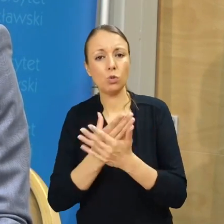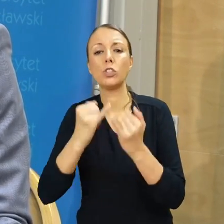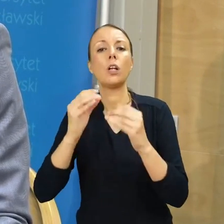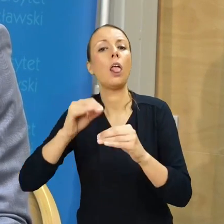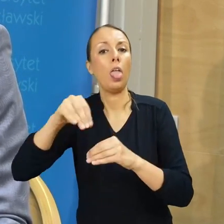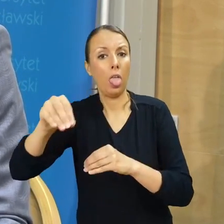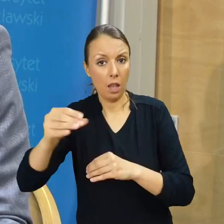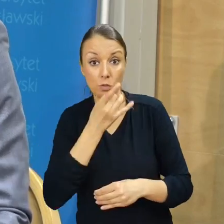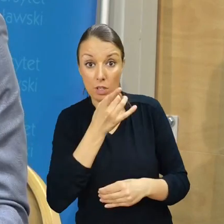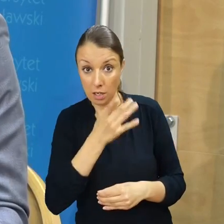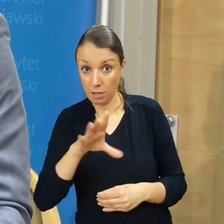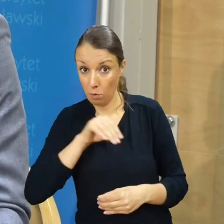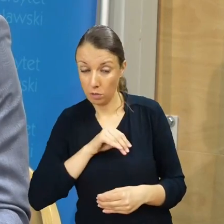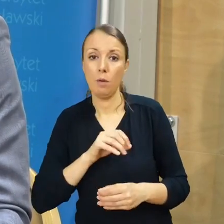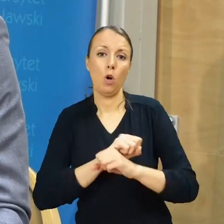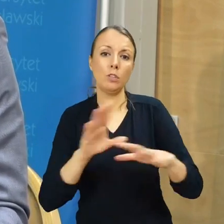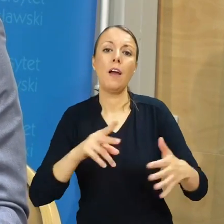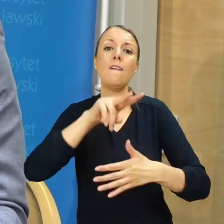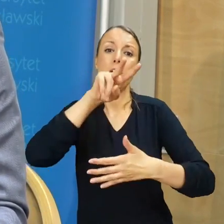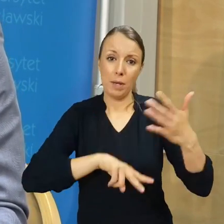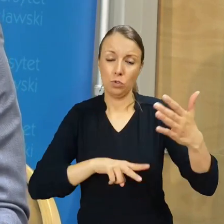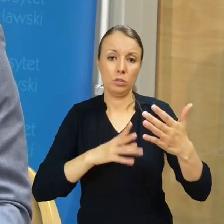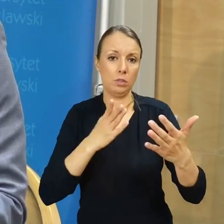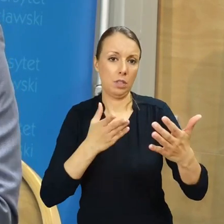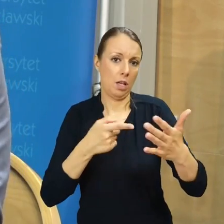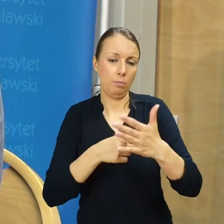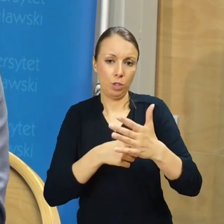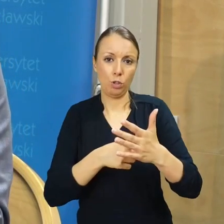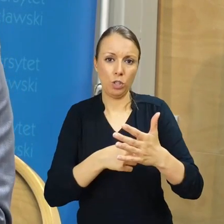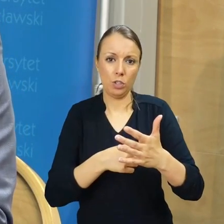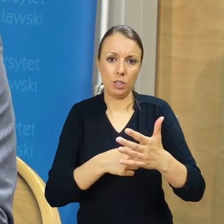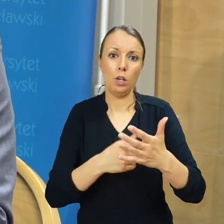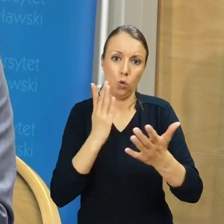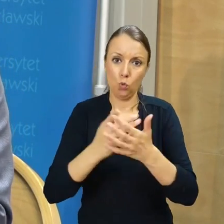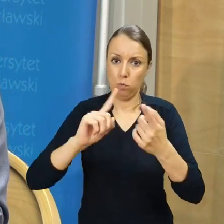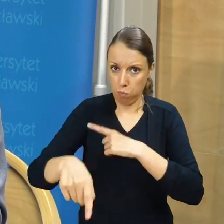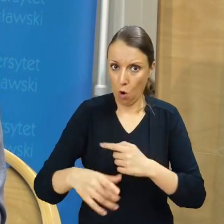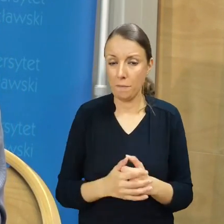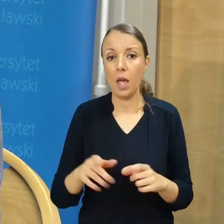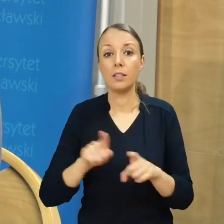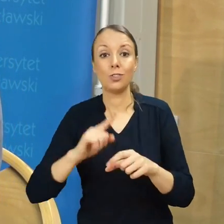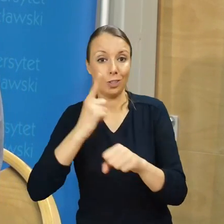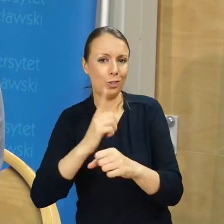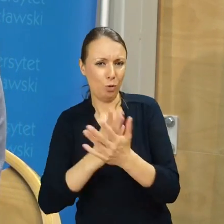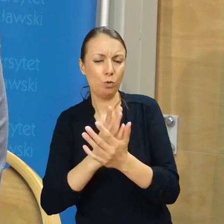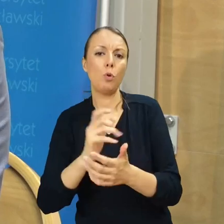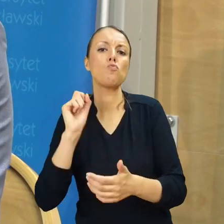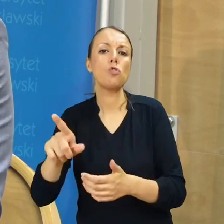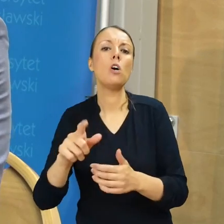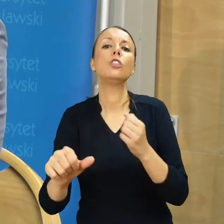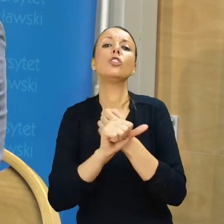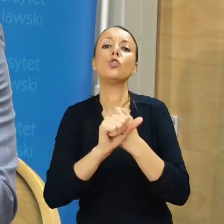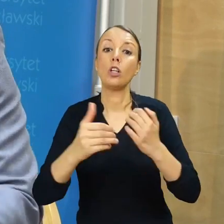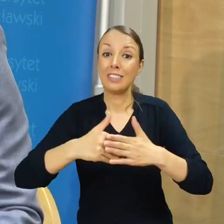przekroczony termin 2 miesięcy. Mamy to normalnie też w postępowaniach administracyjnych. Decyzje też mamy, 60 dni na wydanie decyzji administracyjnej. Ale